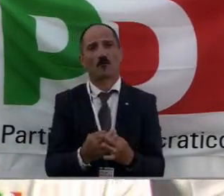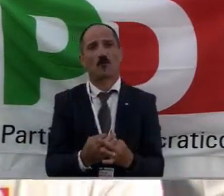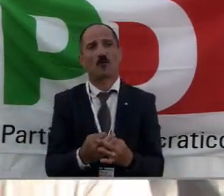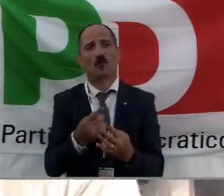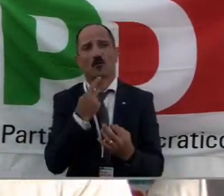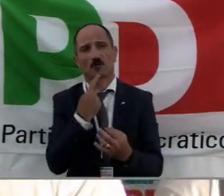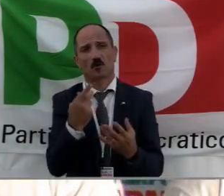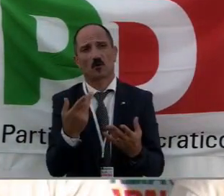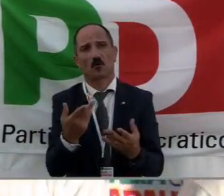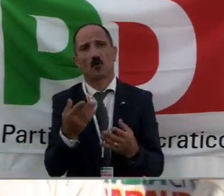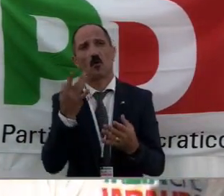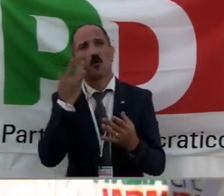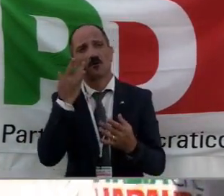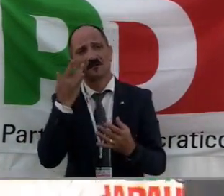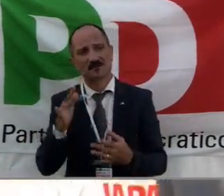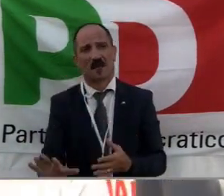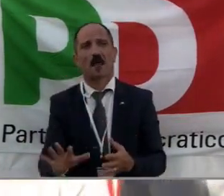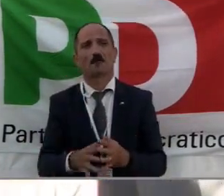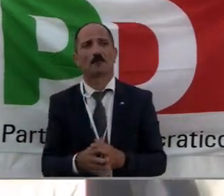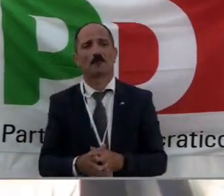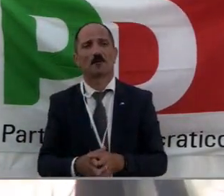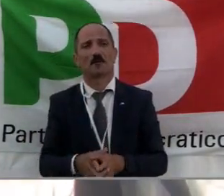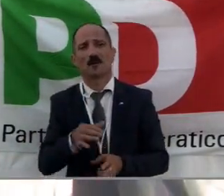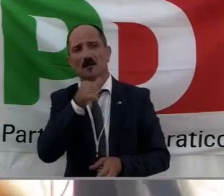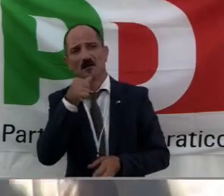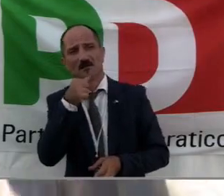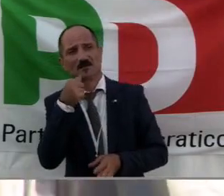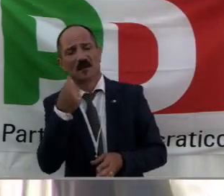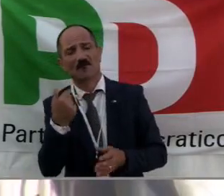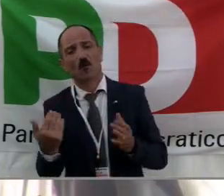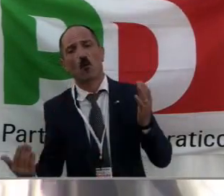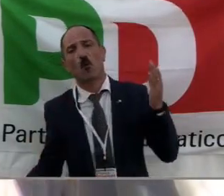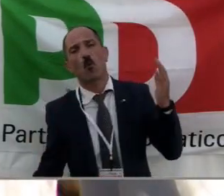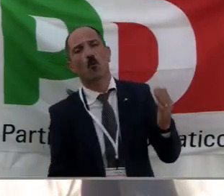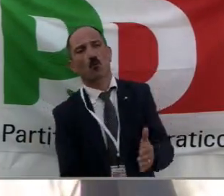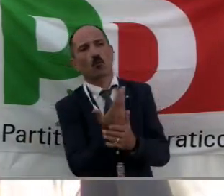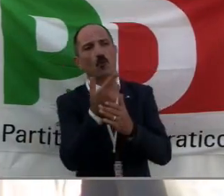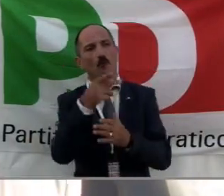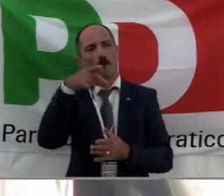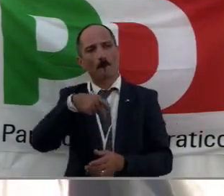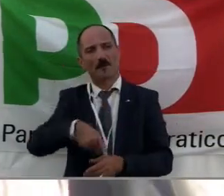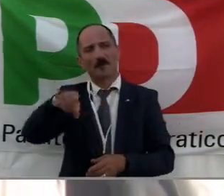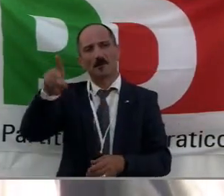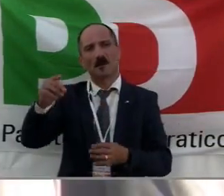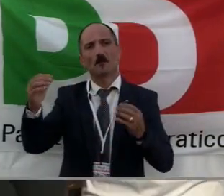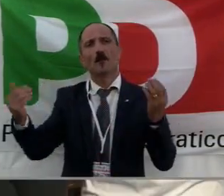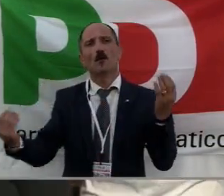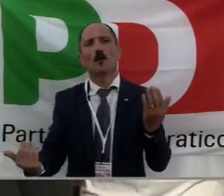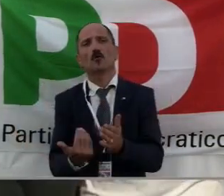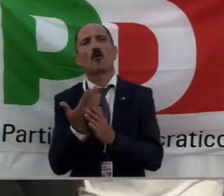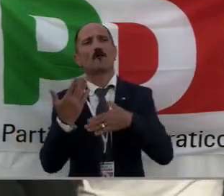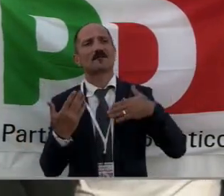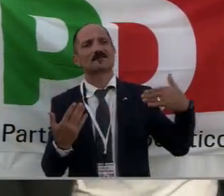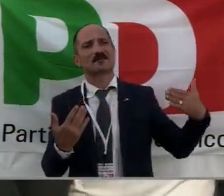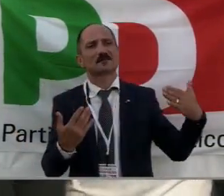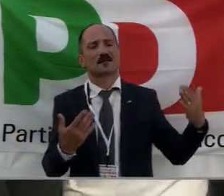per tutte queste ragioni io dico una cosa semplice: serve un nuovo PD per una nuova sinistra.